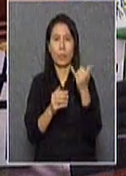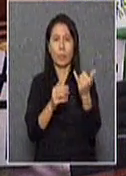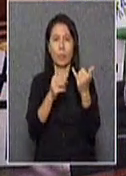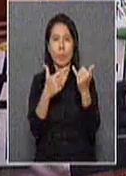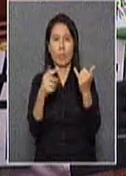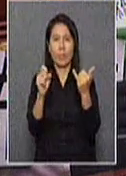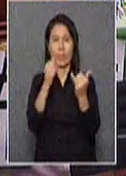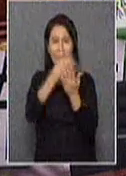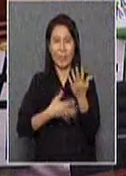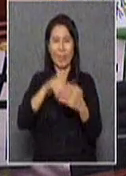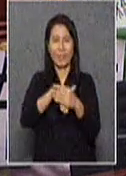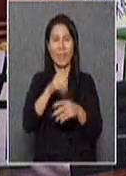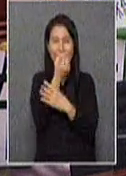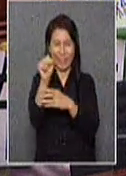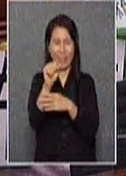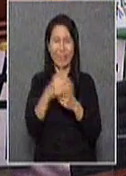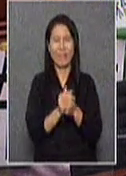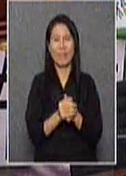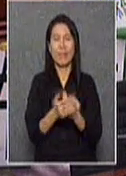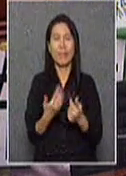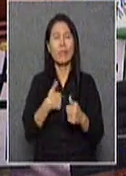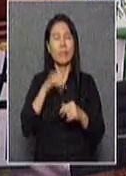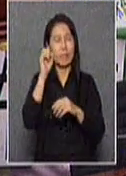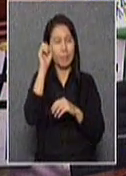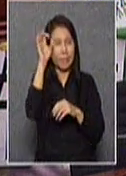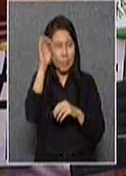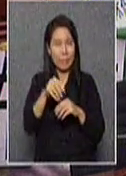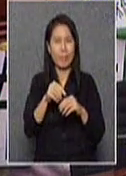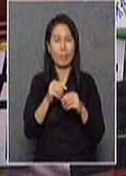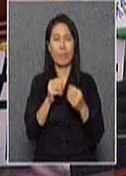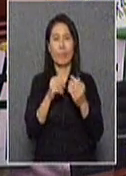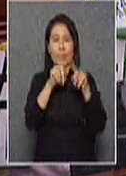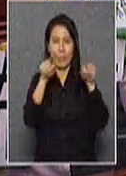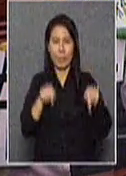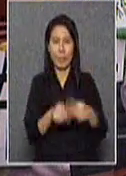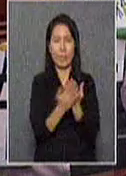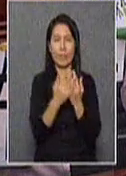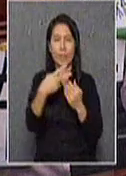投票反對啦。我動議會議講稿附錄以上第